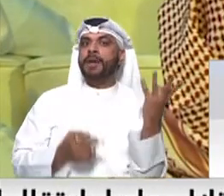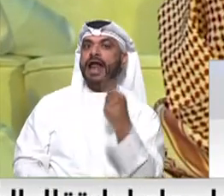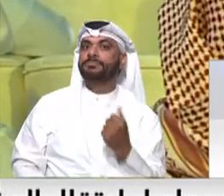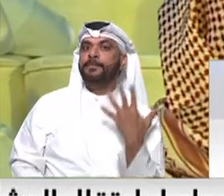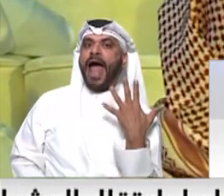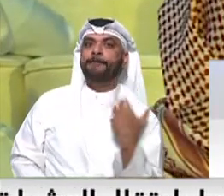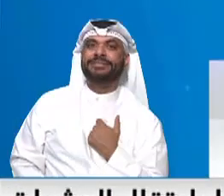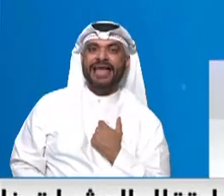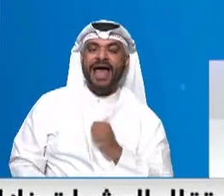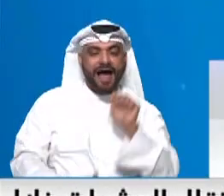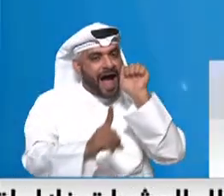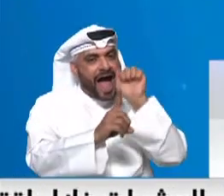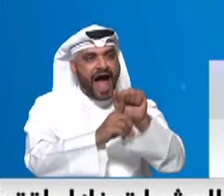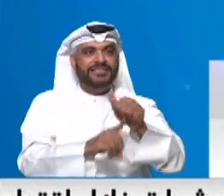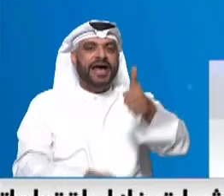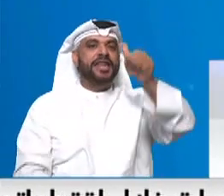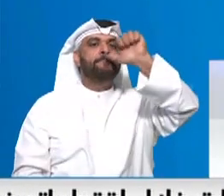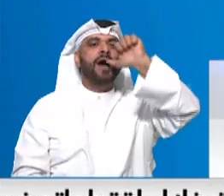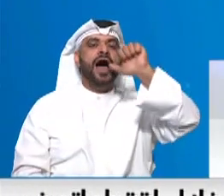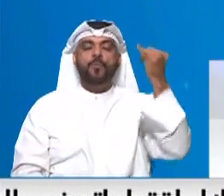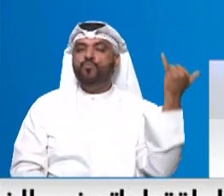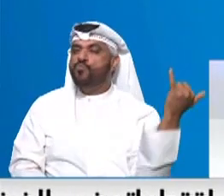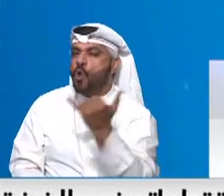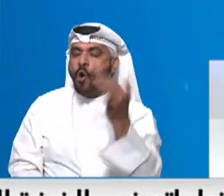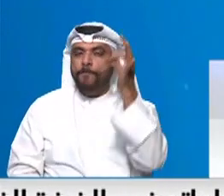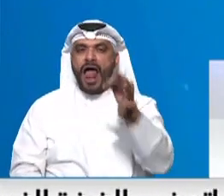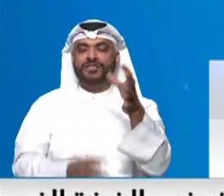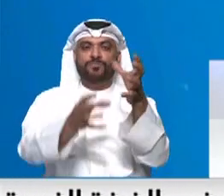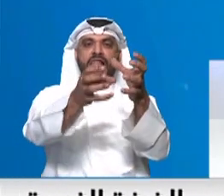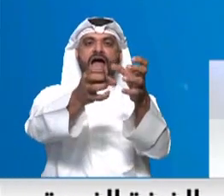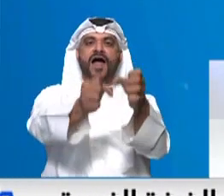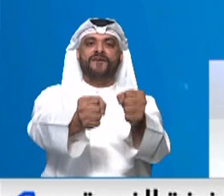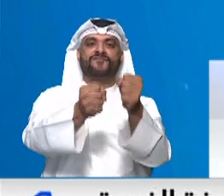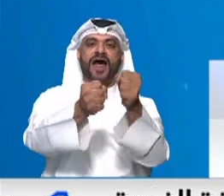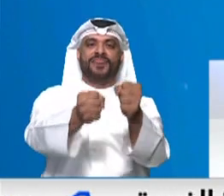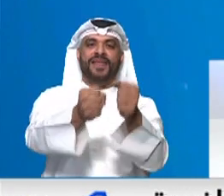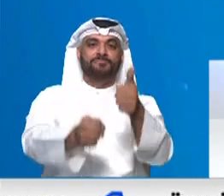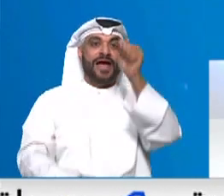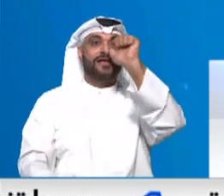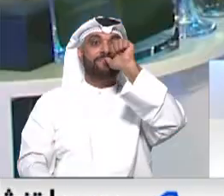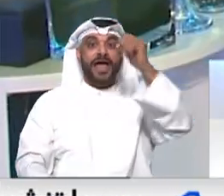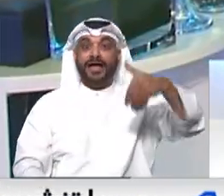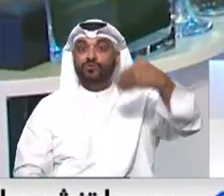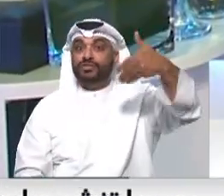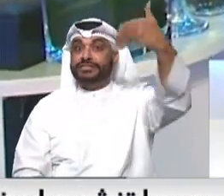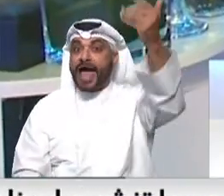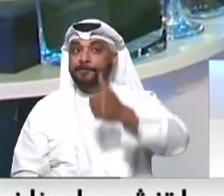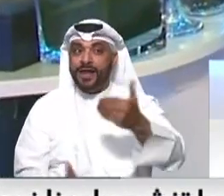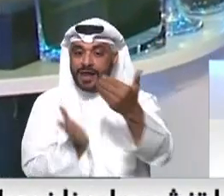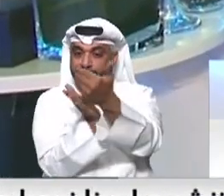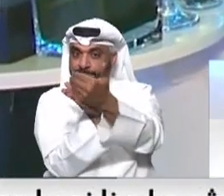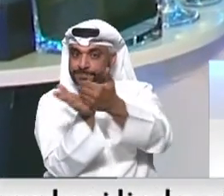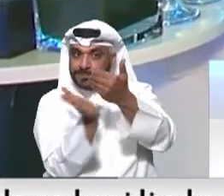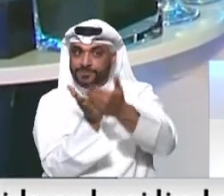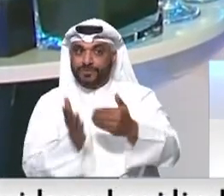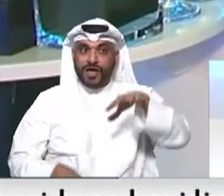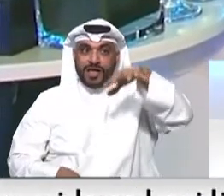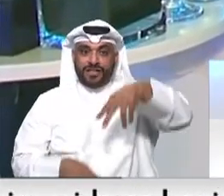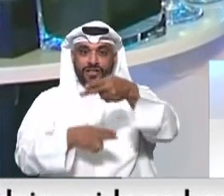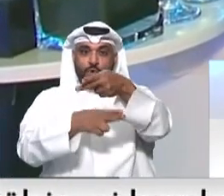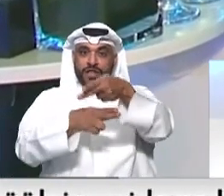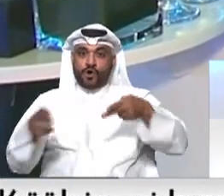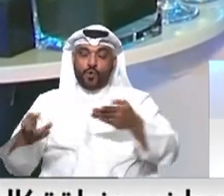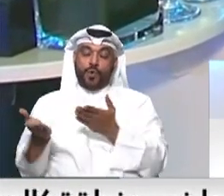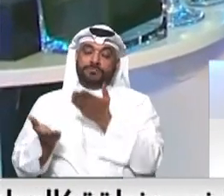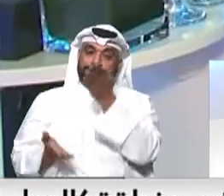التنمية المستدامة في المنطقة العربية، الهدف 6 التحديات والفرص. ورأس وفد دولة الكويت في الاجتماع